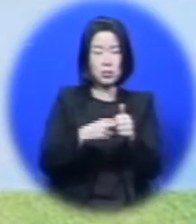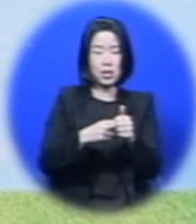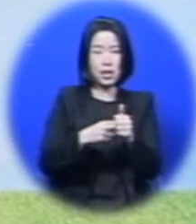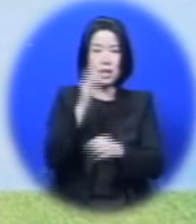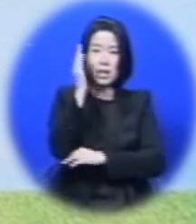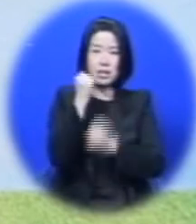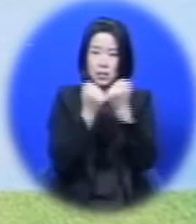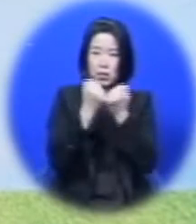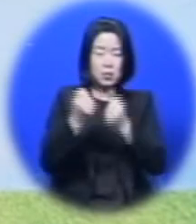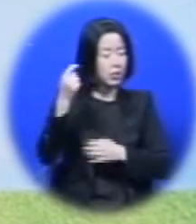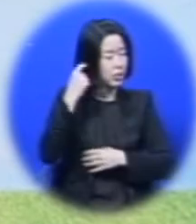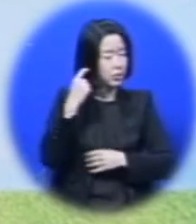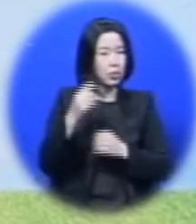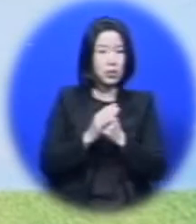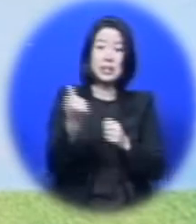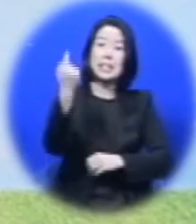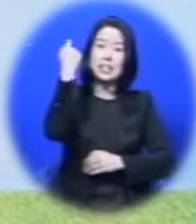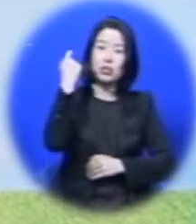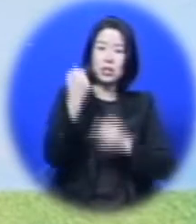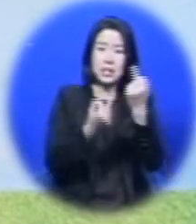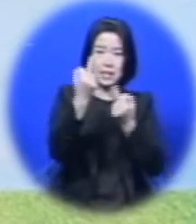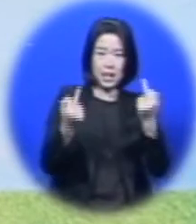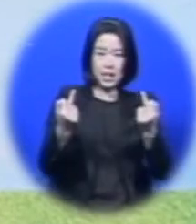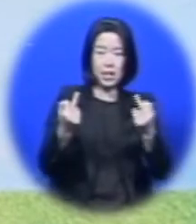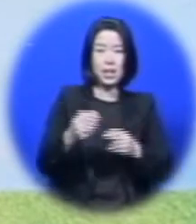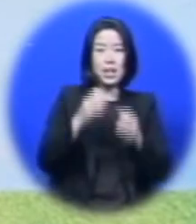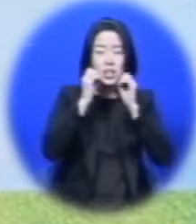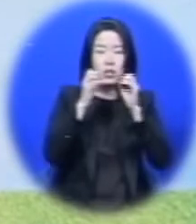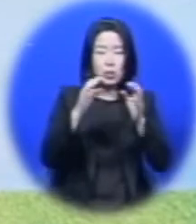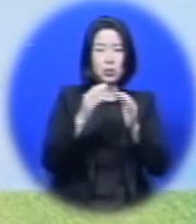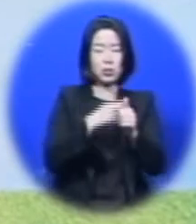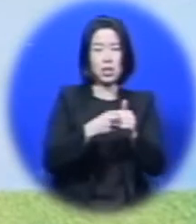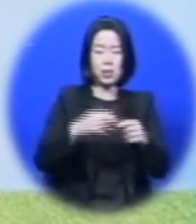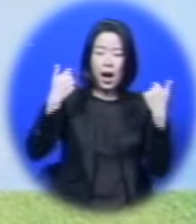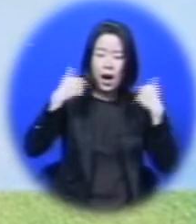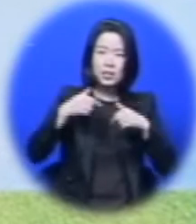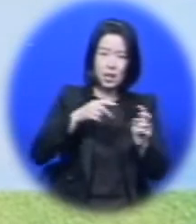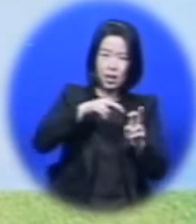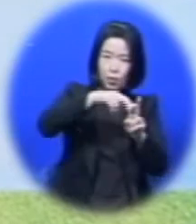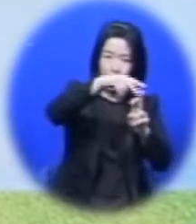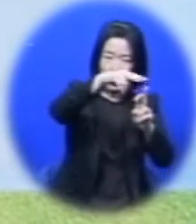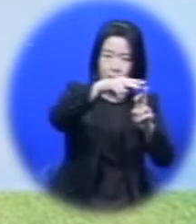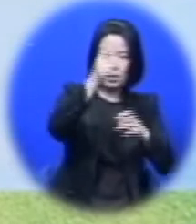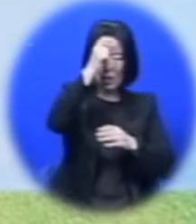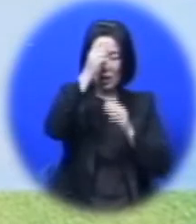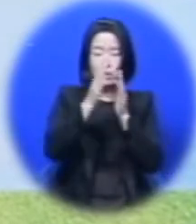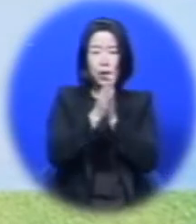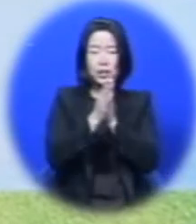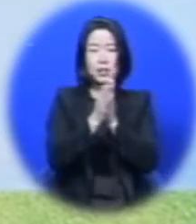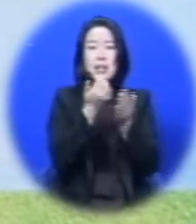듣고 그 뒷산에 그 전도사님이 늘 올라가셔서 기도하던 기도 바위가 있다는